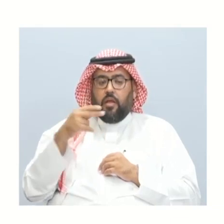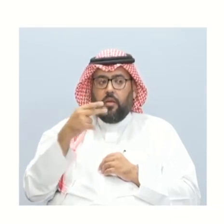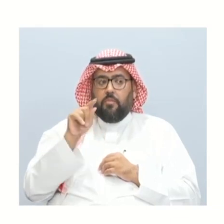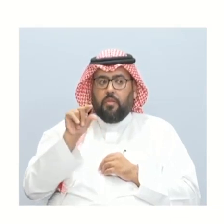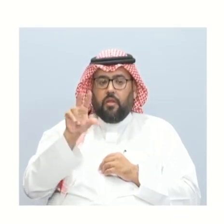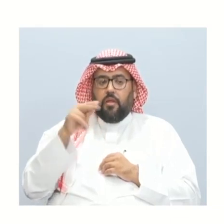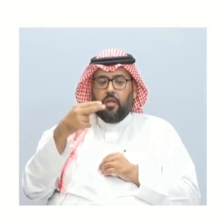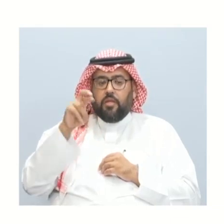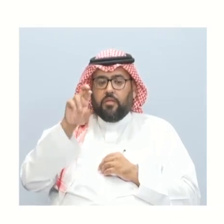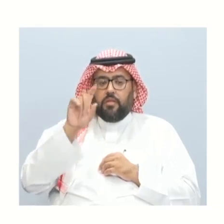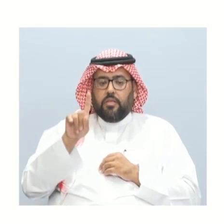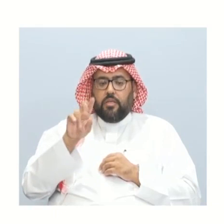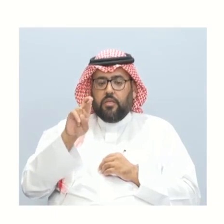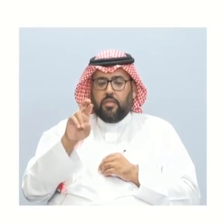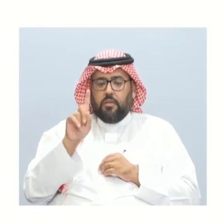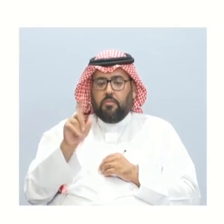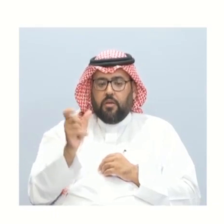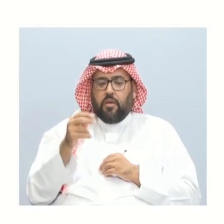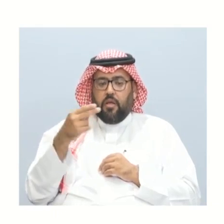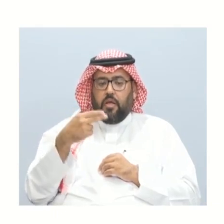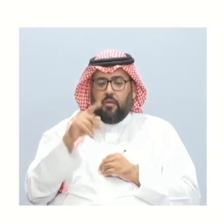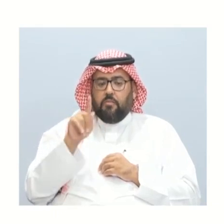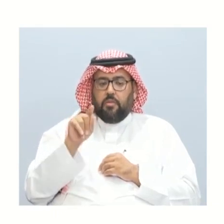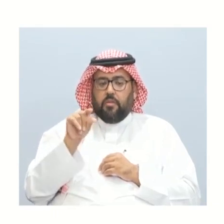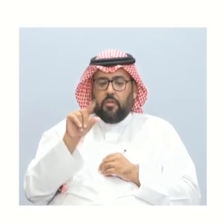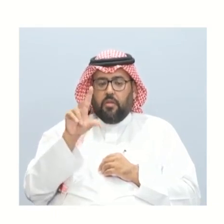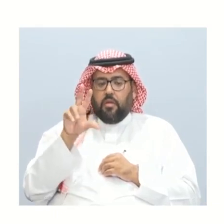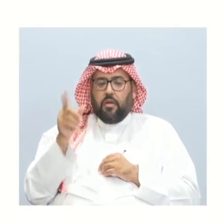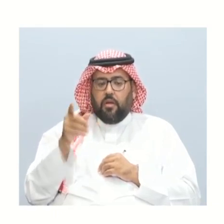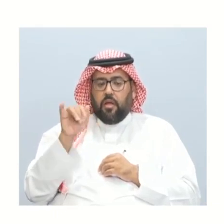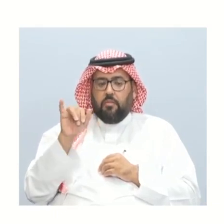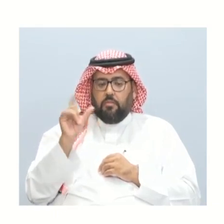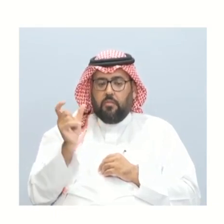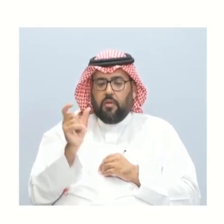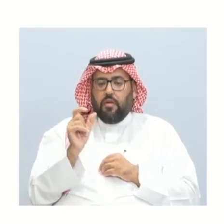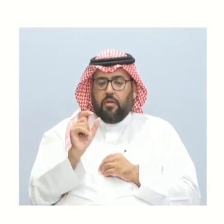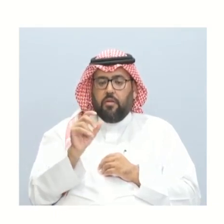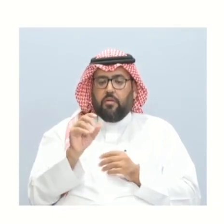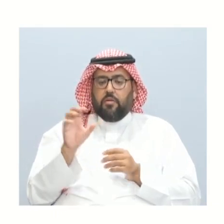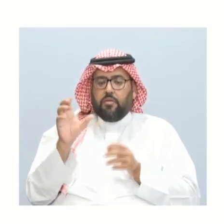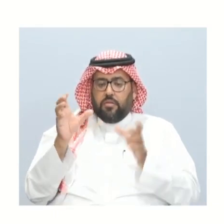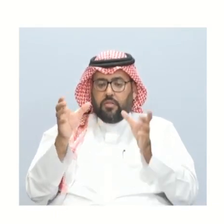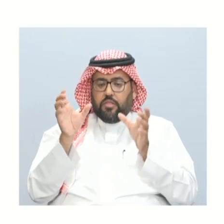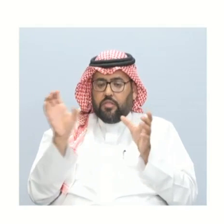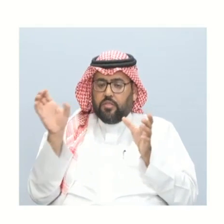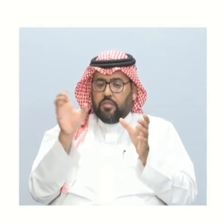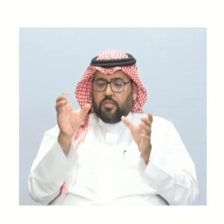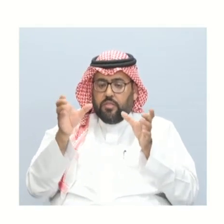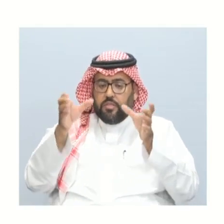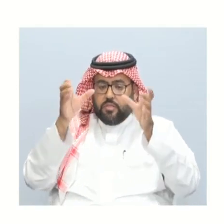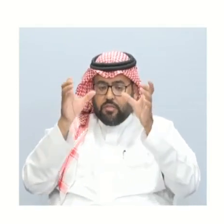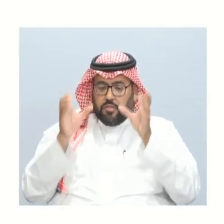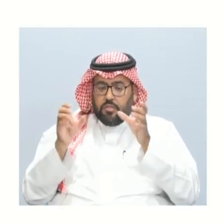اذا تكون طريقه الاجابه ايها الابطال بين اتي الجزء المطلوب